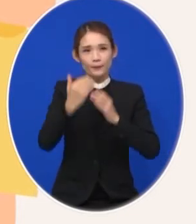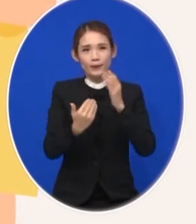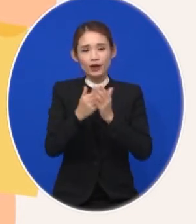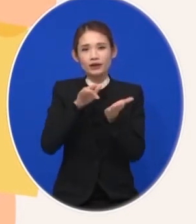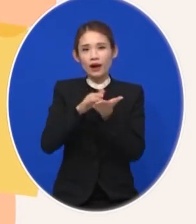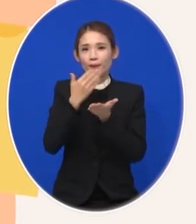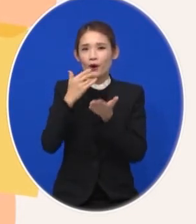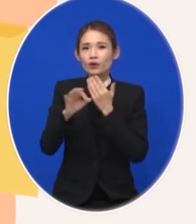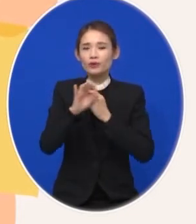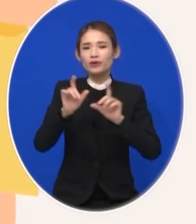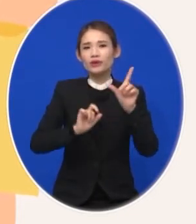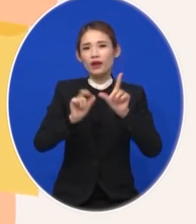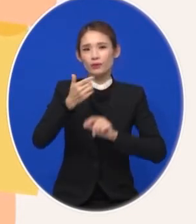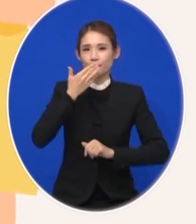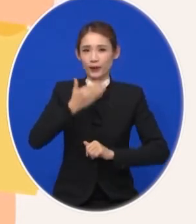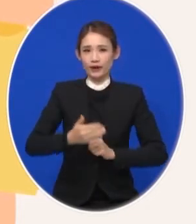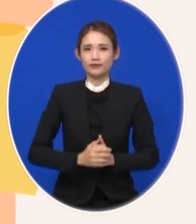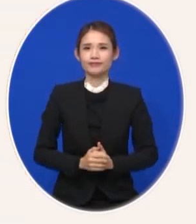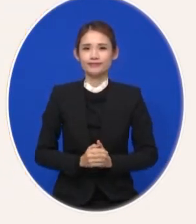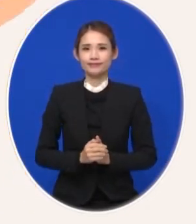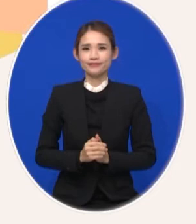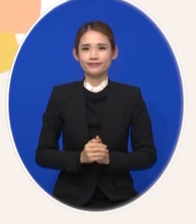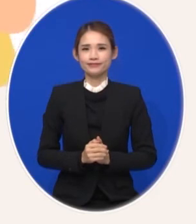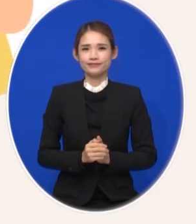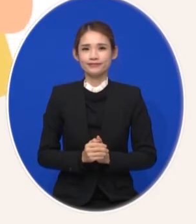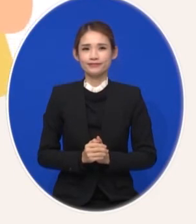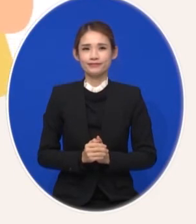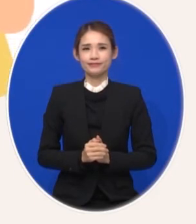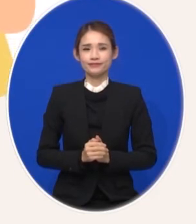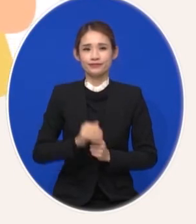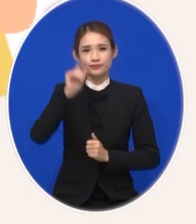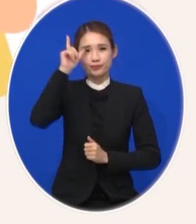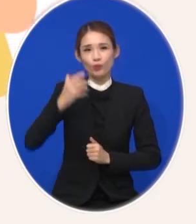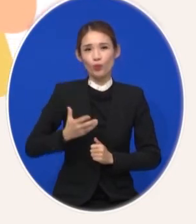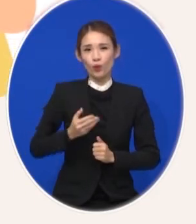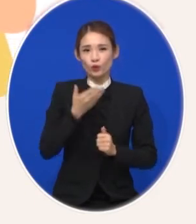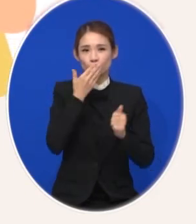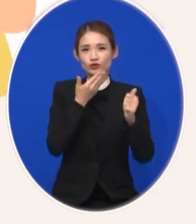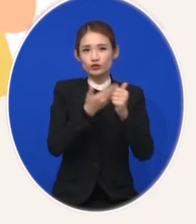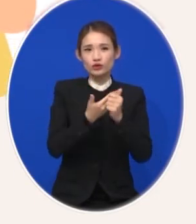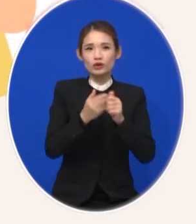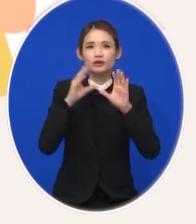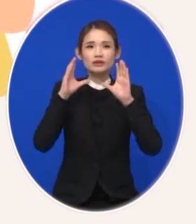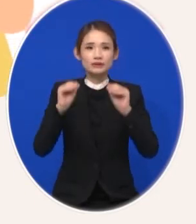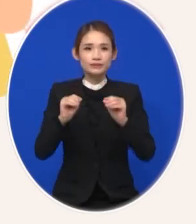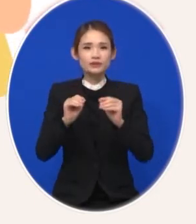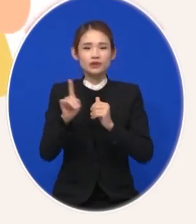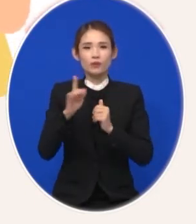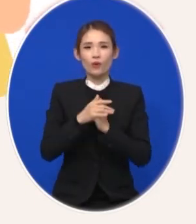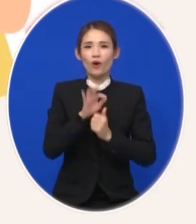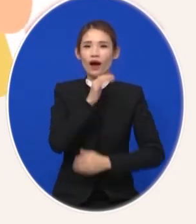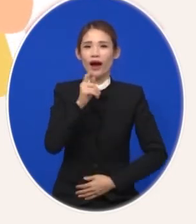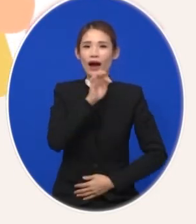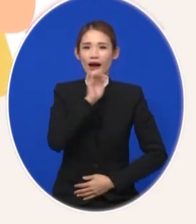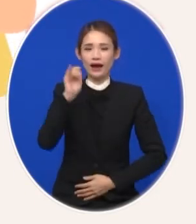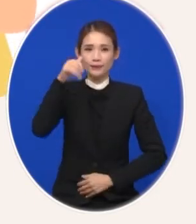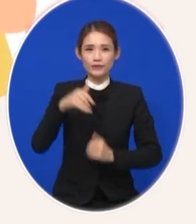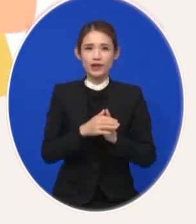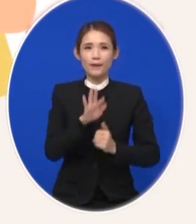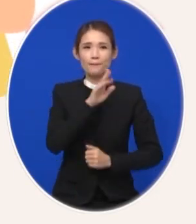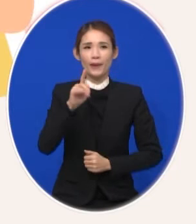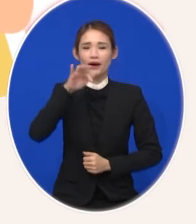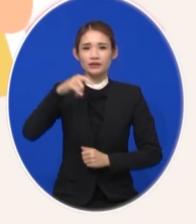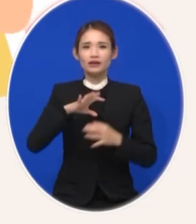시에도 대부분은 모유 수유가 가능합니다. 모유 수유가 금기시되는 경우는 항암제, 방사능 동위